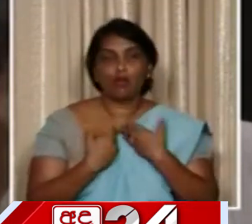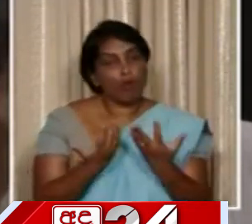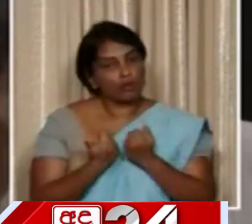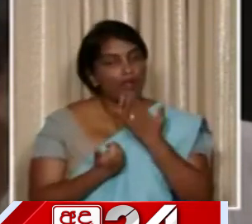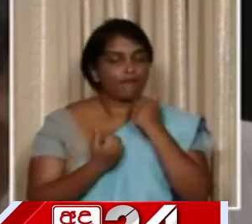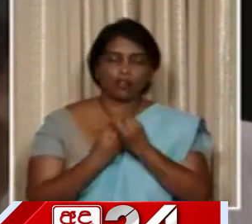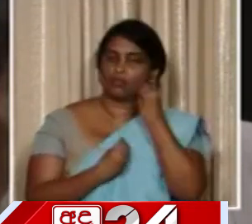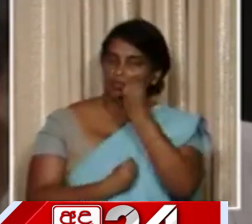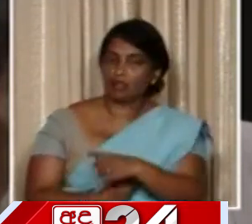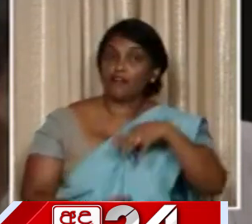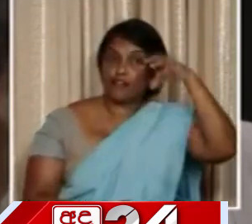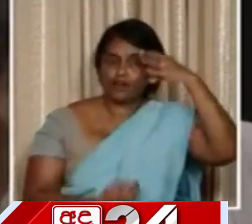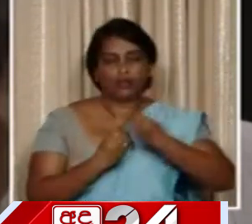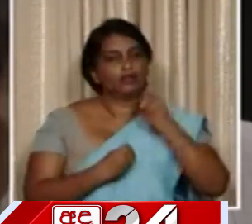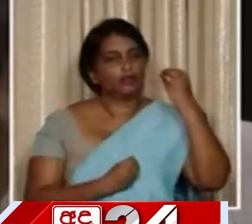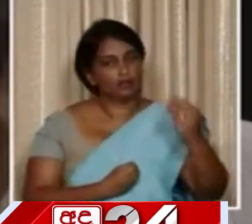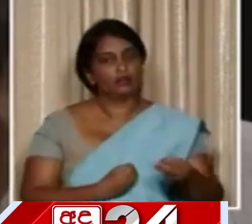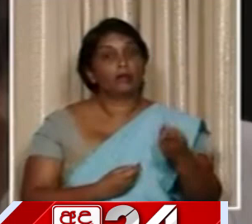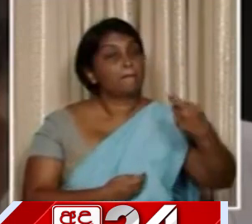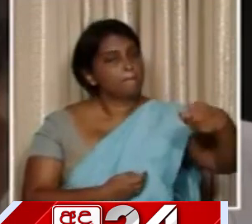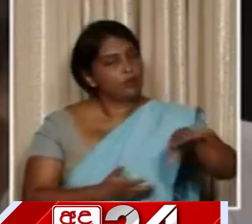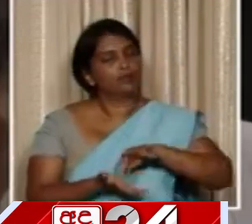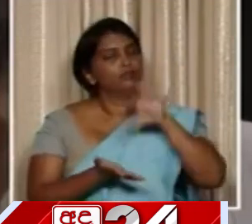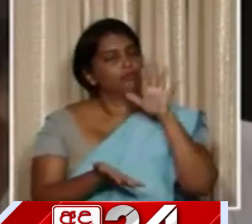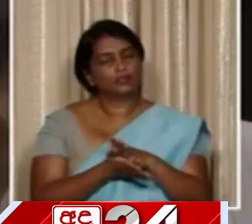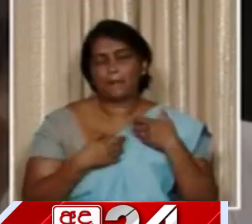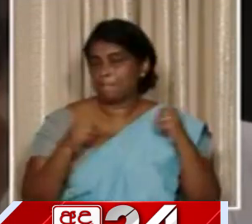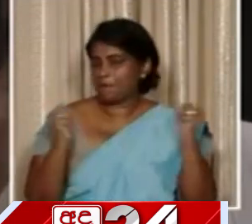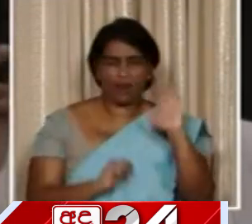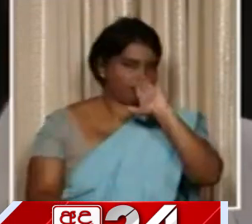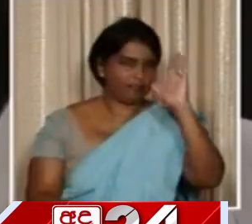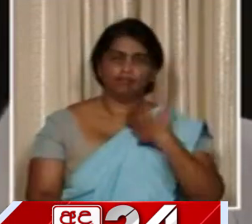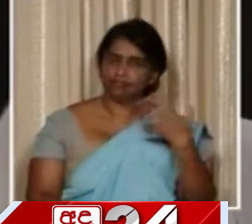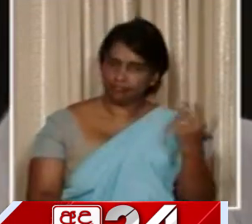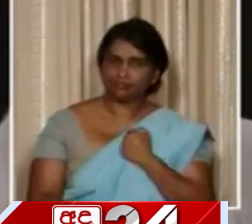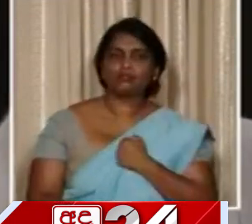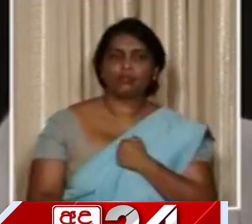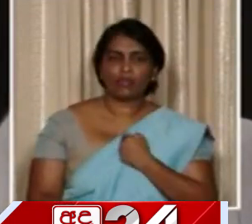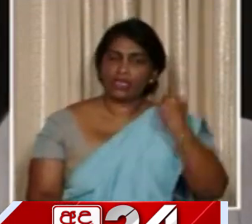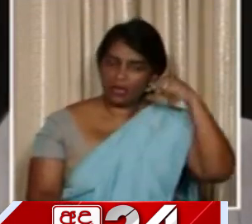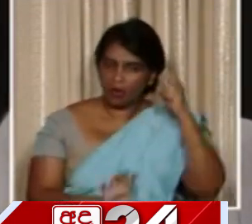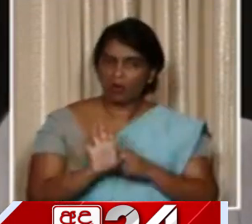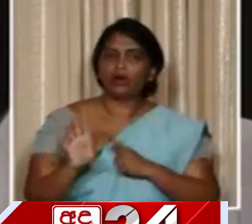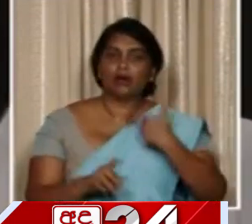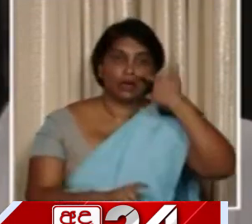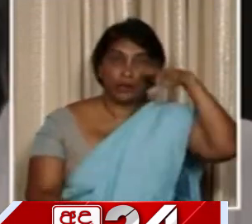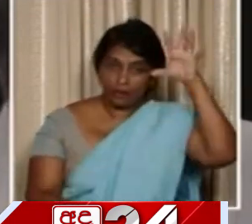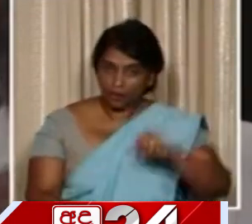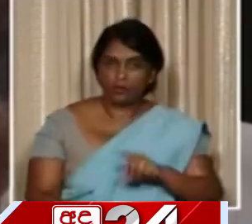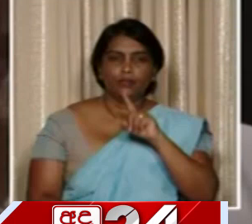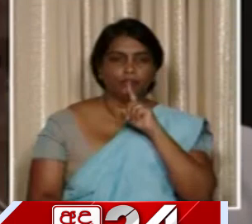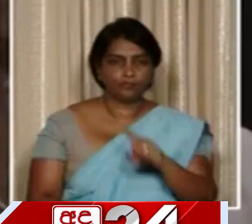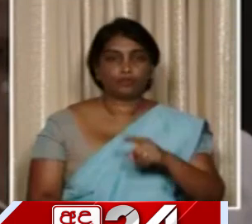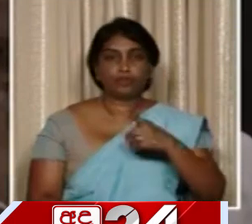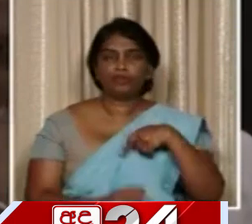ජලයත් ලබා දෙමින් විදුලියත් ලබා දෙමින් ඒ ගන්න තීන්දු ගන්න බය වෙන්නේ නෑ ගරු මන්ත්‍රීතුමා. ඔයක ගියා වුරුද්දෙත් අපිට තෙල් ගේනකට කිව්වා,